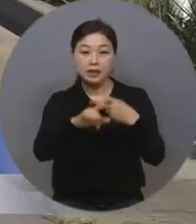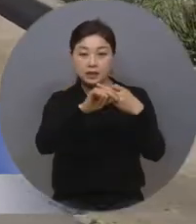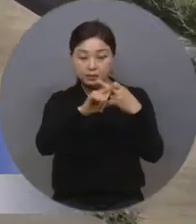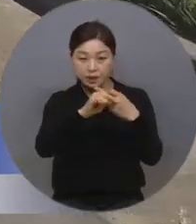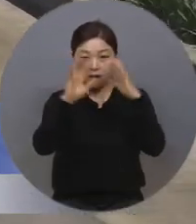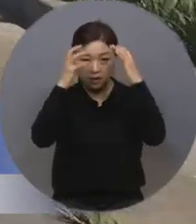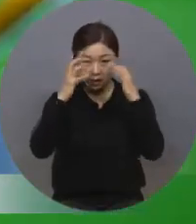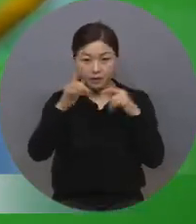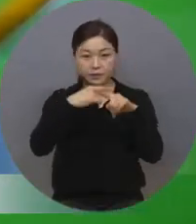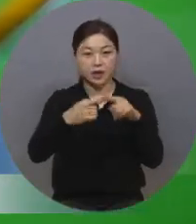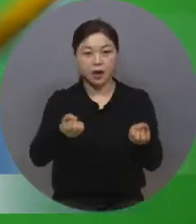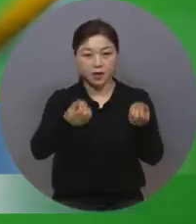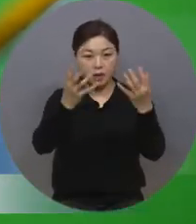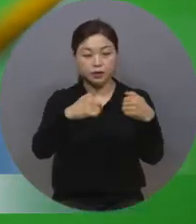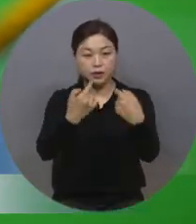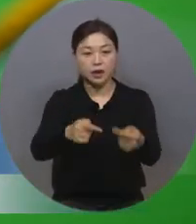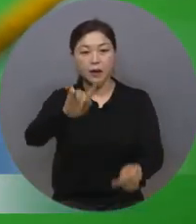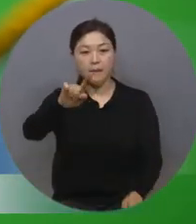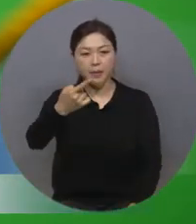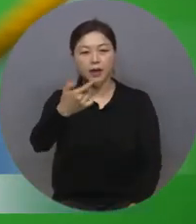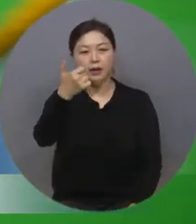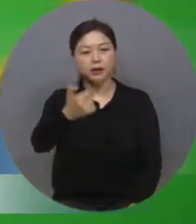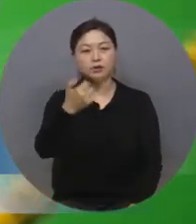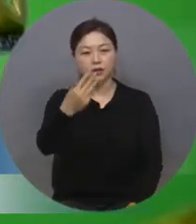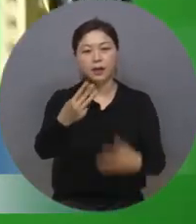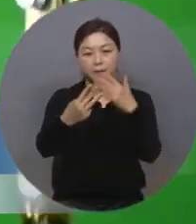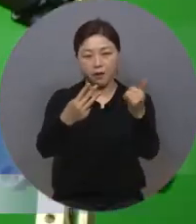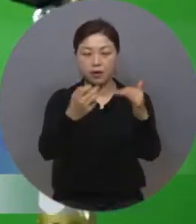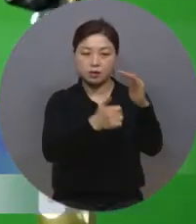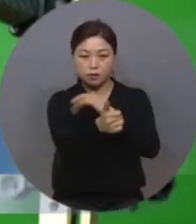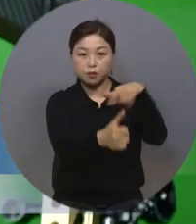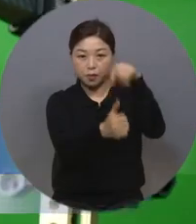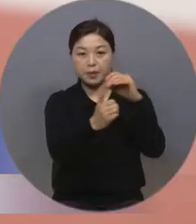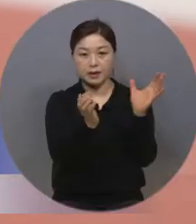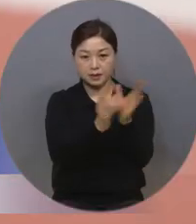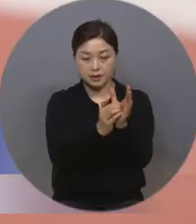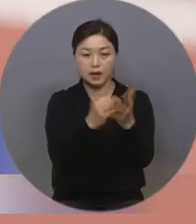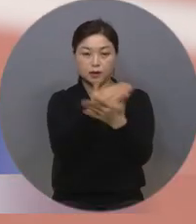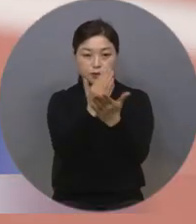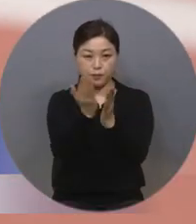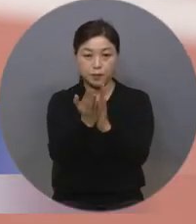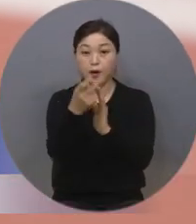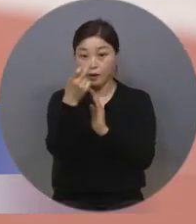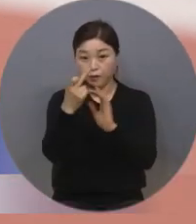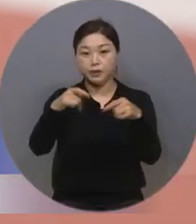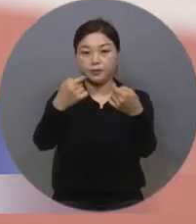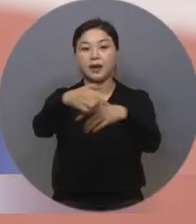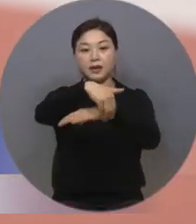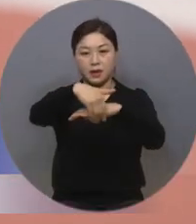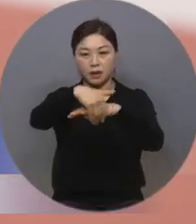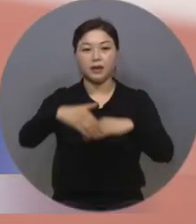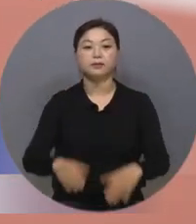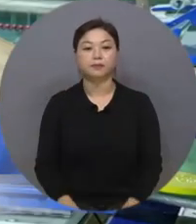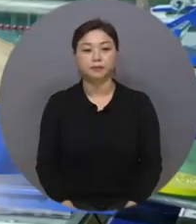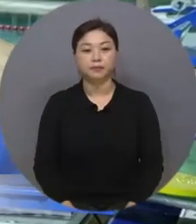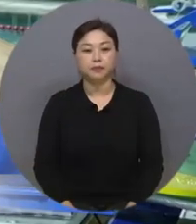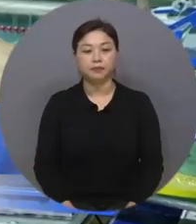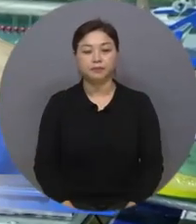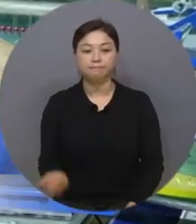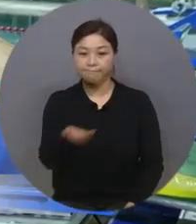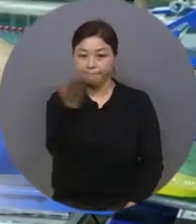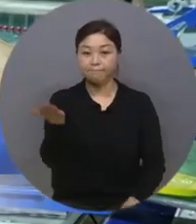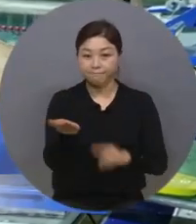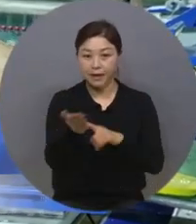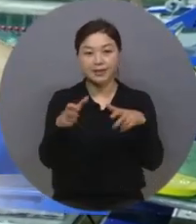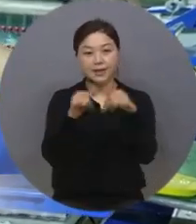하계대회 출전할 백신 3명의 선수단을 선발했고 12개 종목의 참가할 예정입니다 시청자